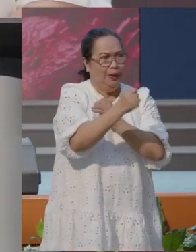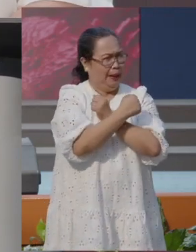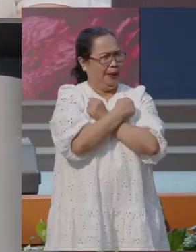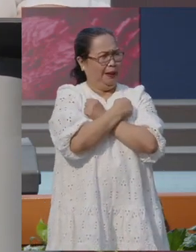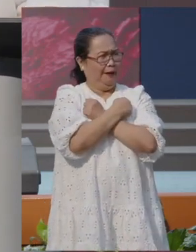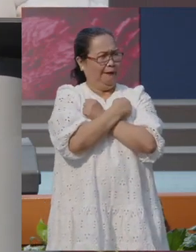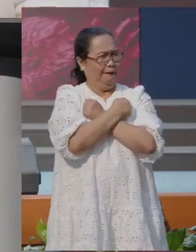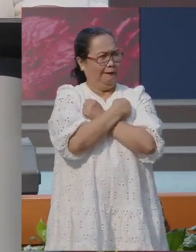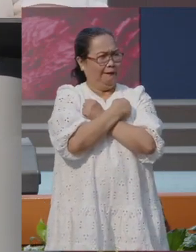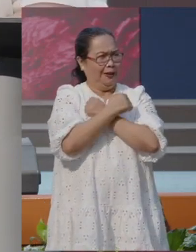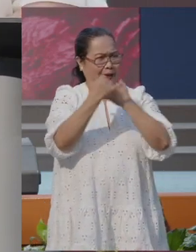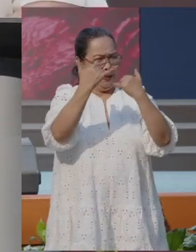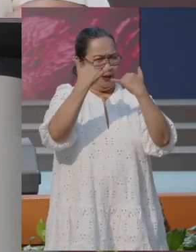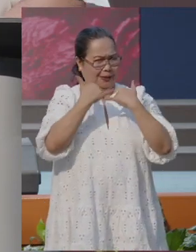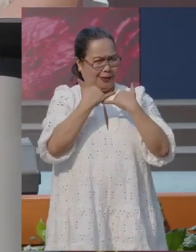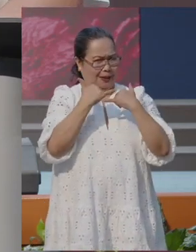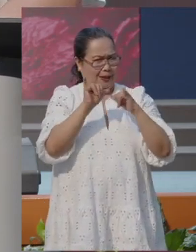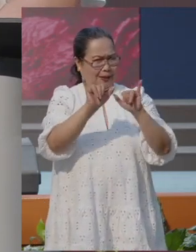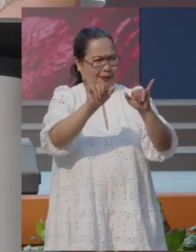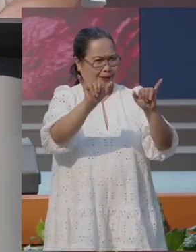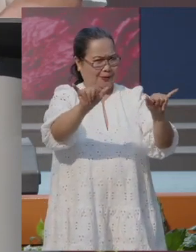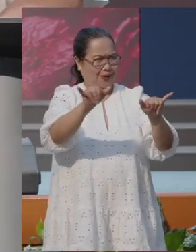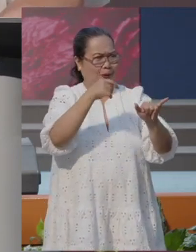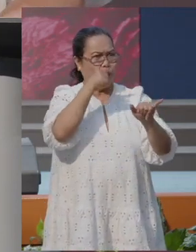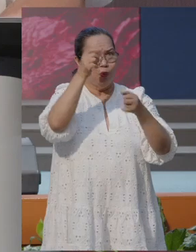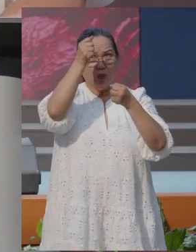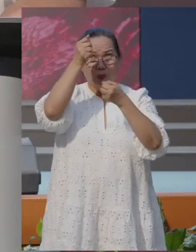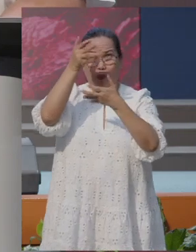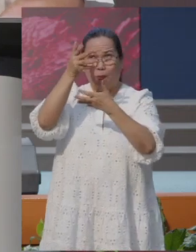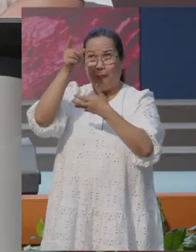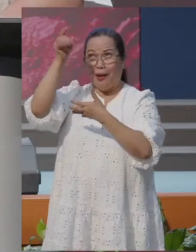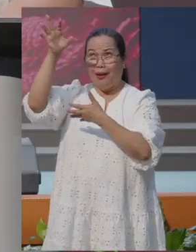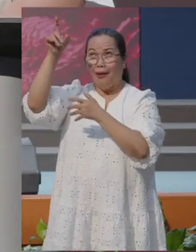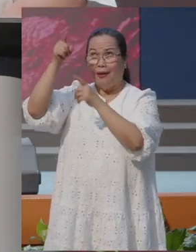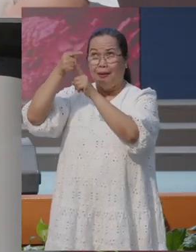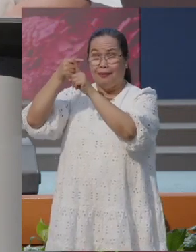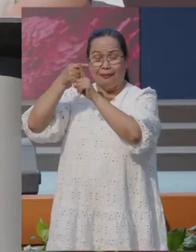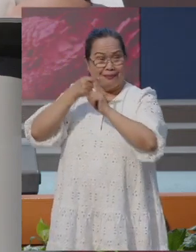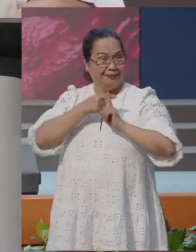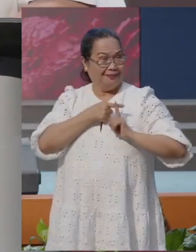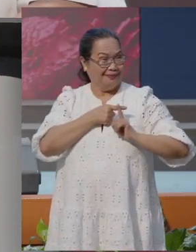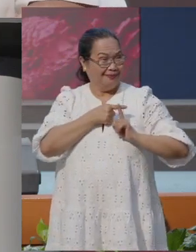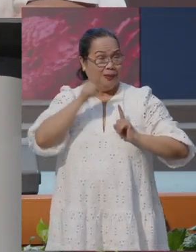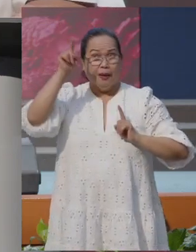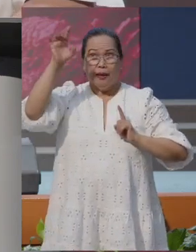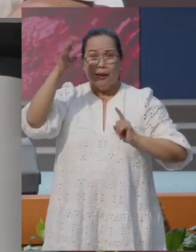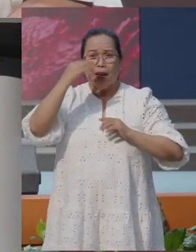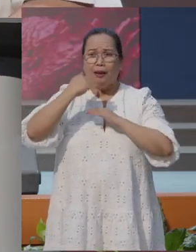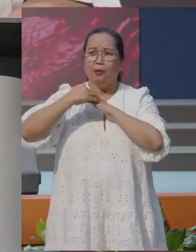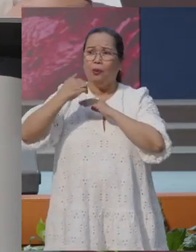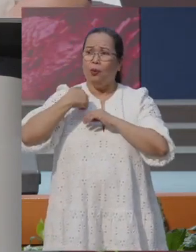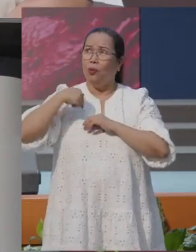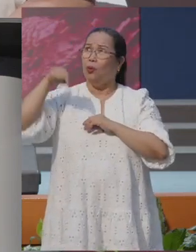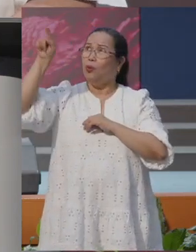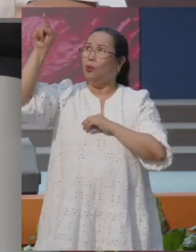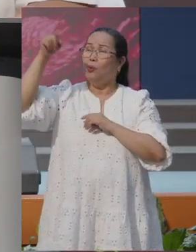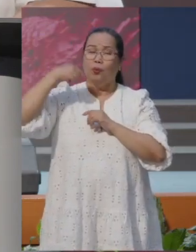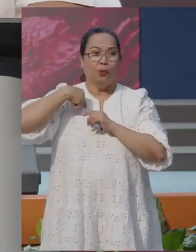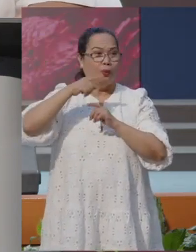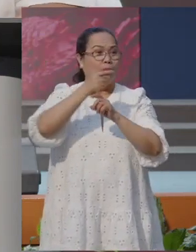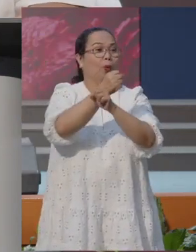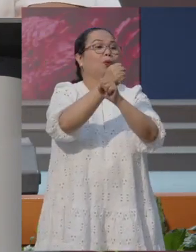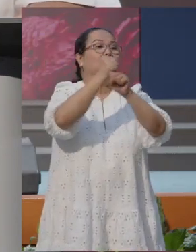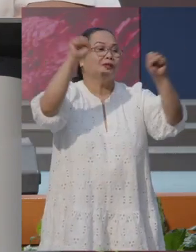yun, nananahan lang sa mga tumugon na sa pagtawag ni Jesus. Pagtawag saan? Pagtawag sa